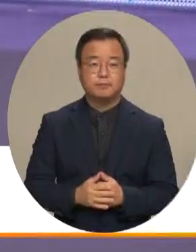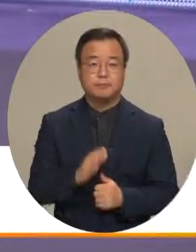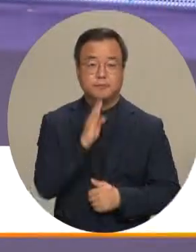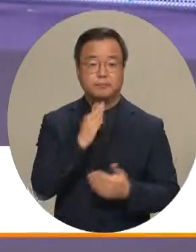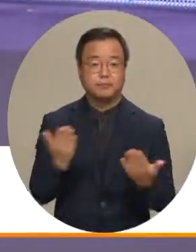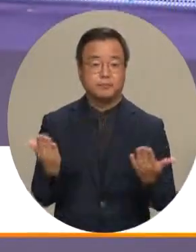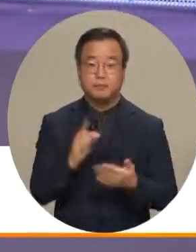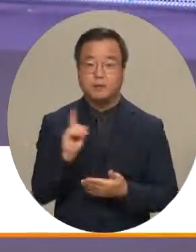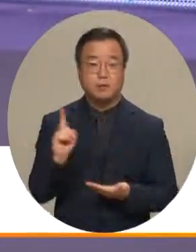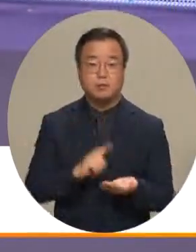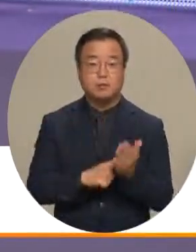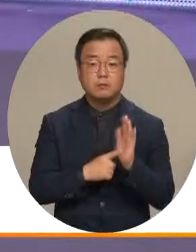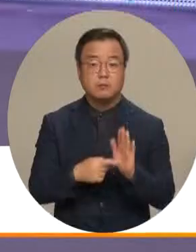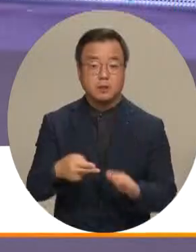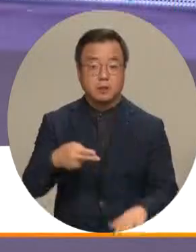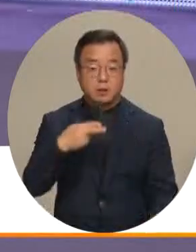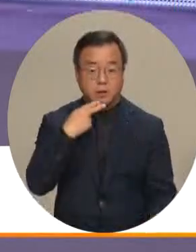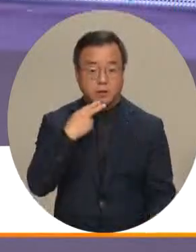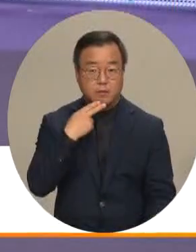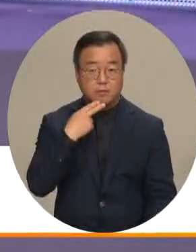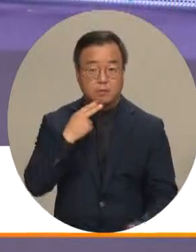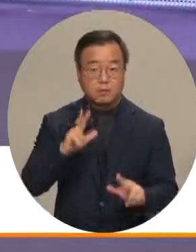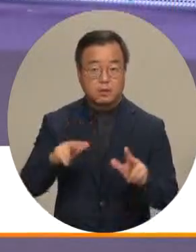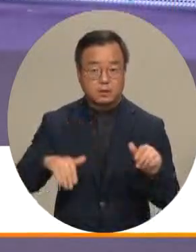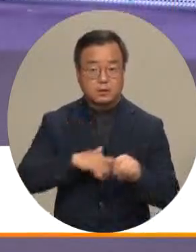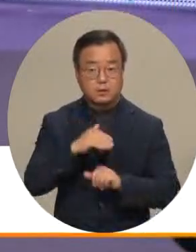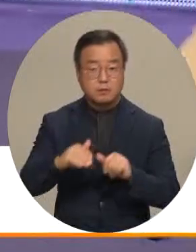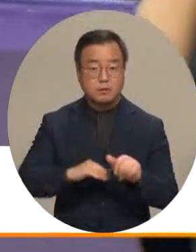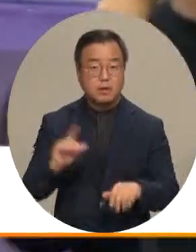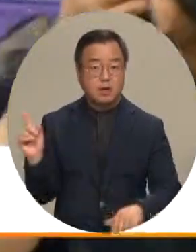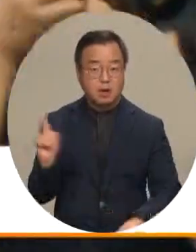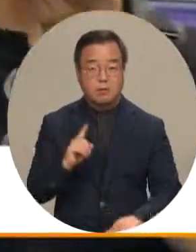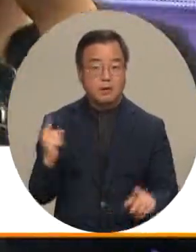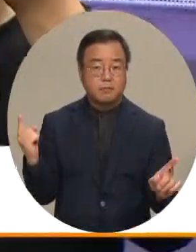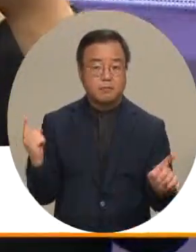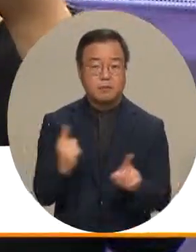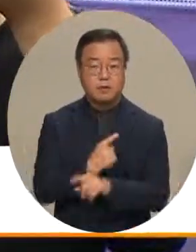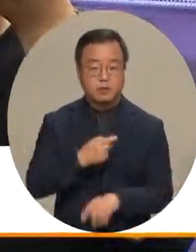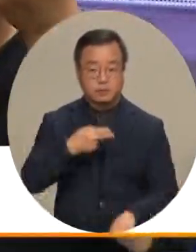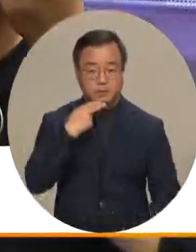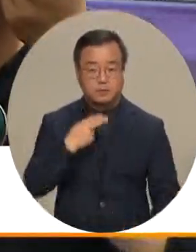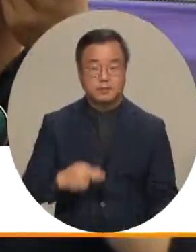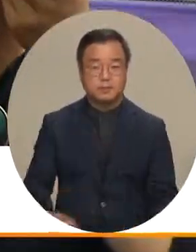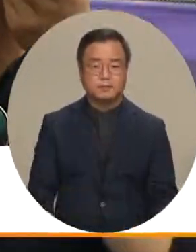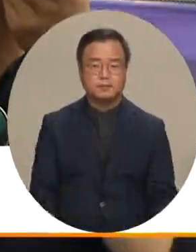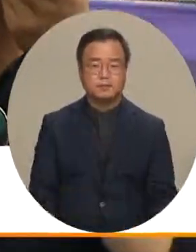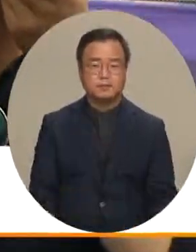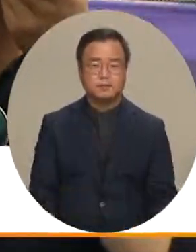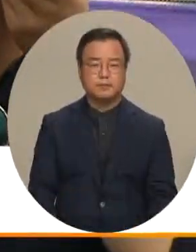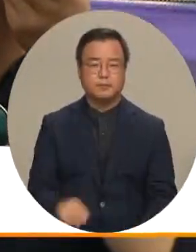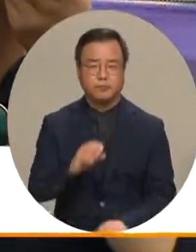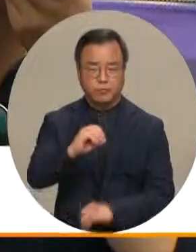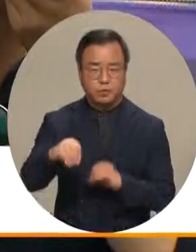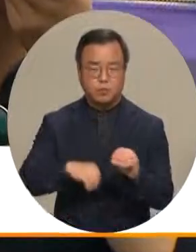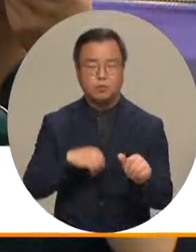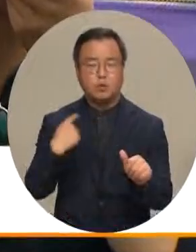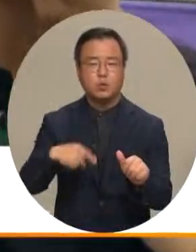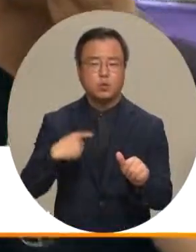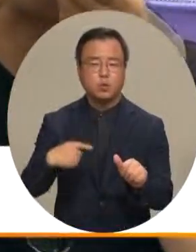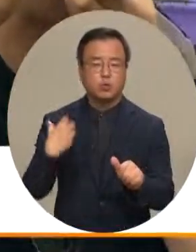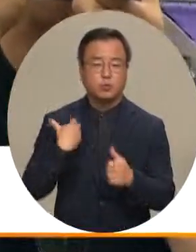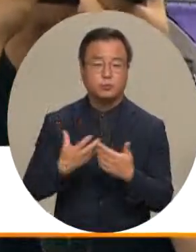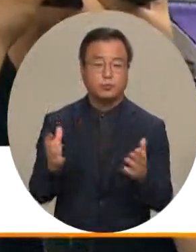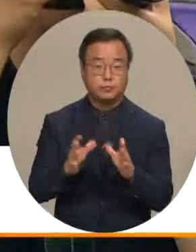진실은 아무것도 밝혀지지 않았고 현실은 아무것도 바뀌지 않았다. 오히려